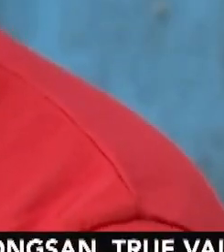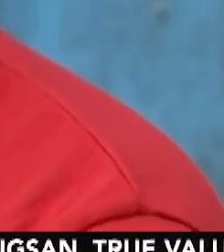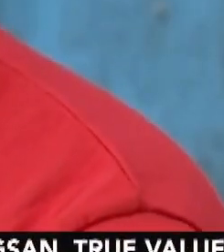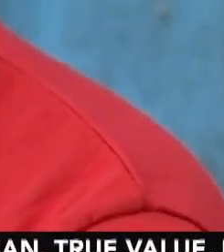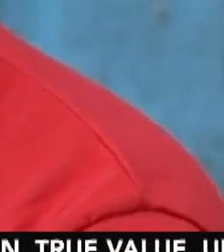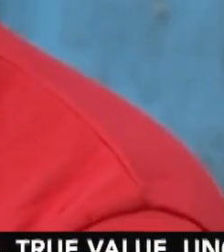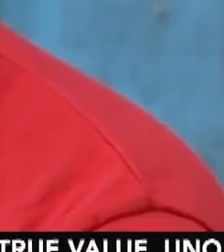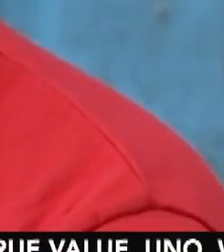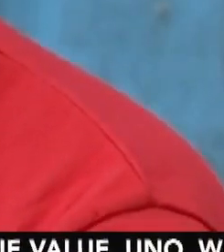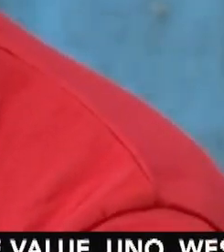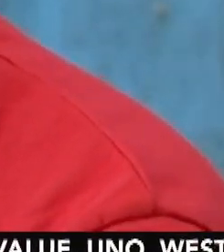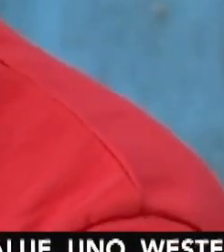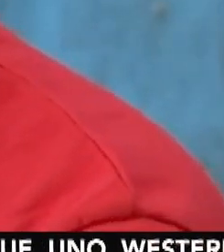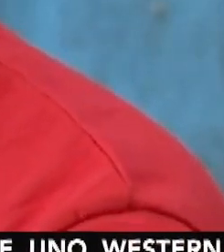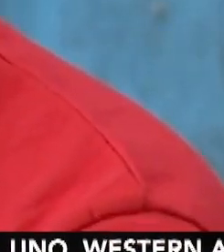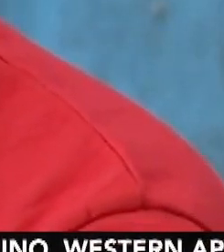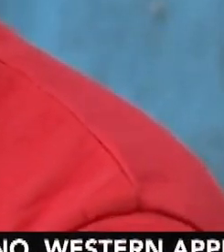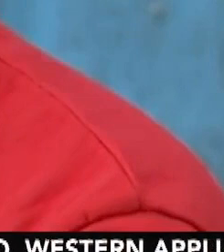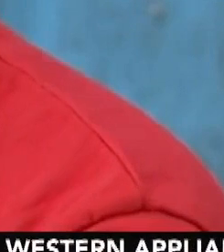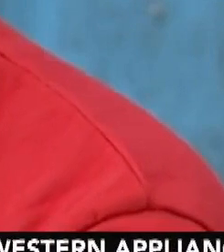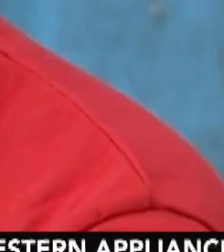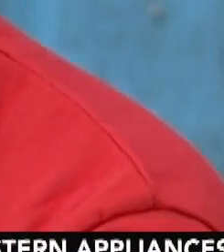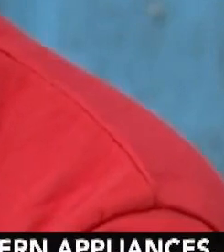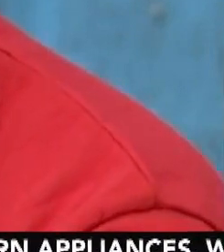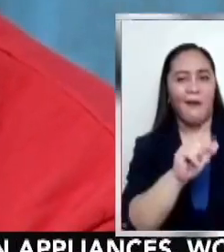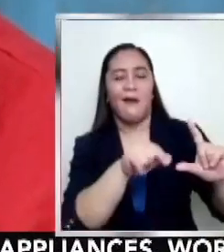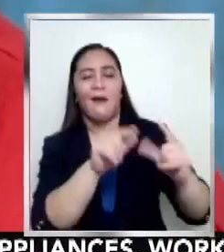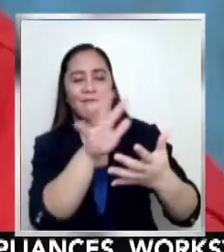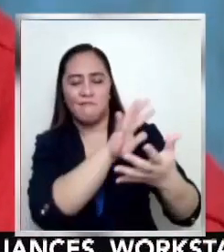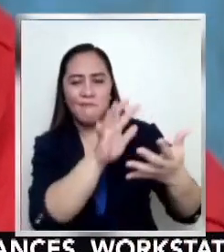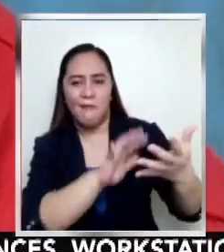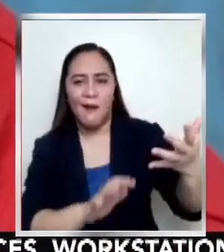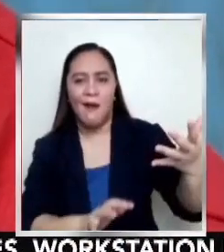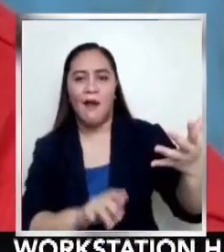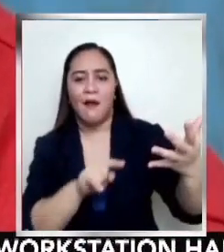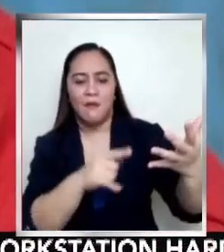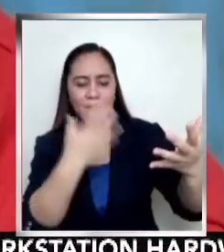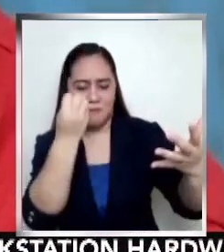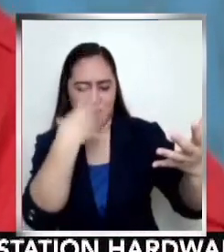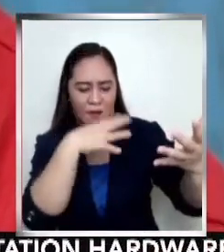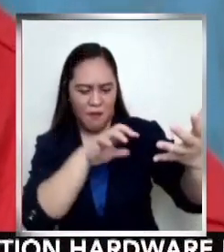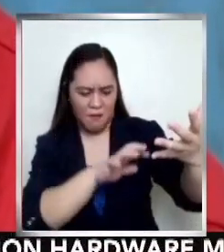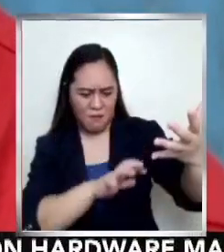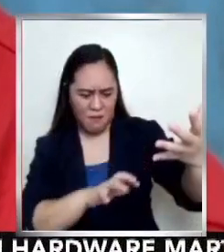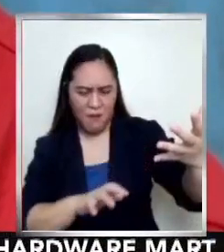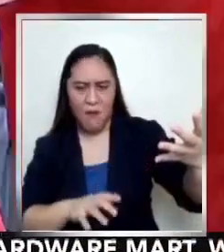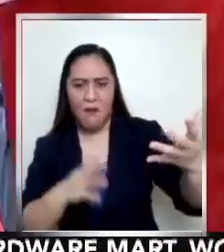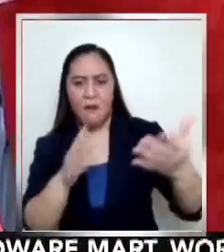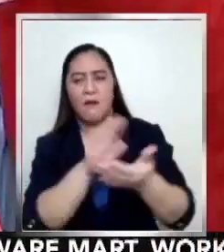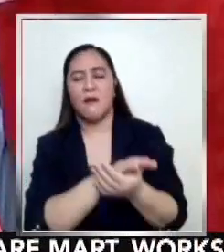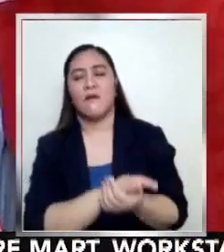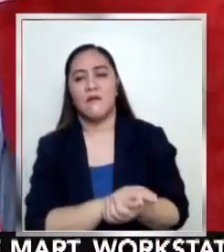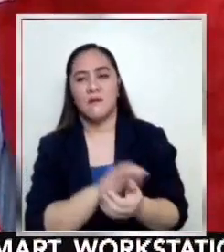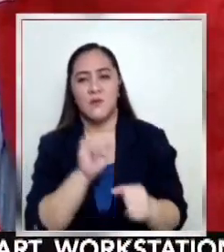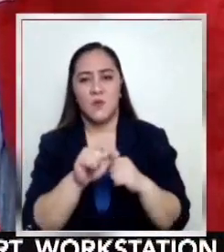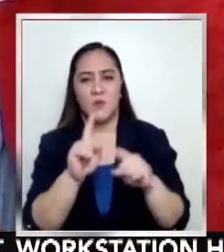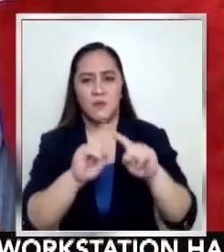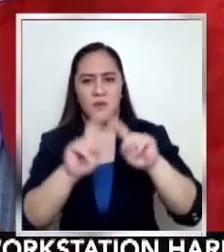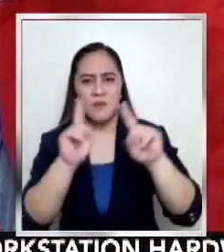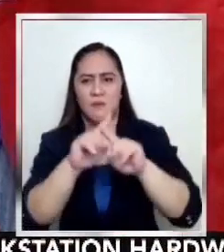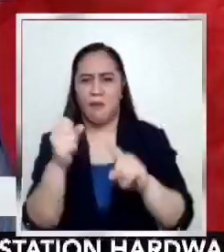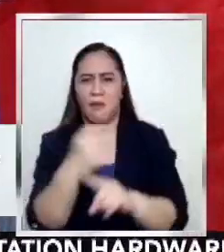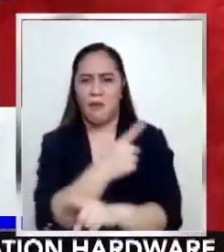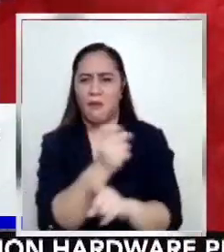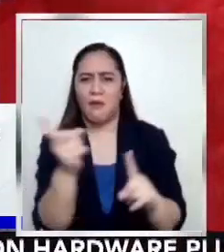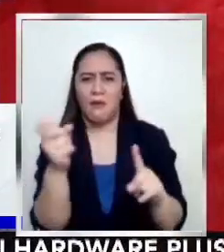maganda bungad eh. Tapos pagdating sa bandang ilalim makikita mo na parang iba na yung mga sinasabi. Pinakamalala daw noong